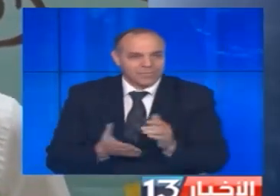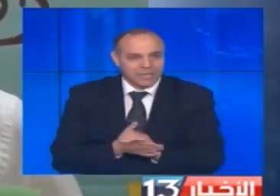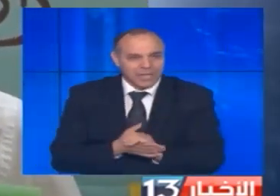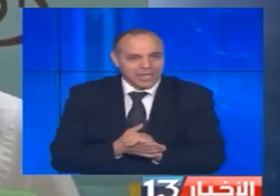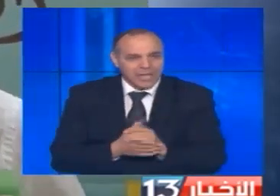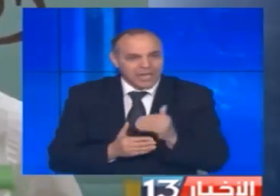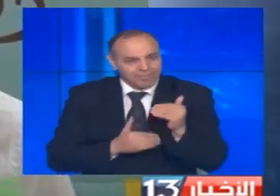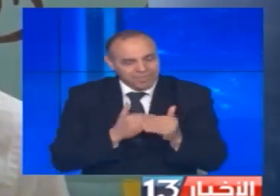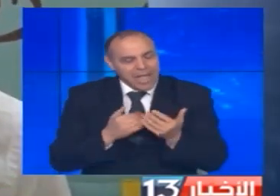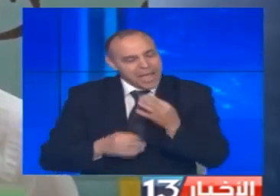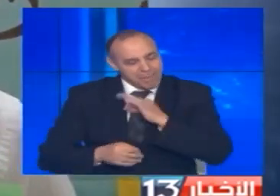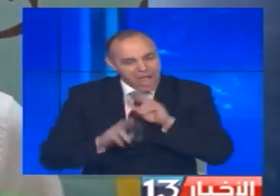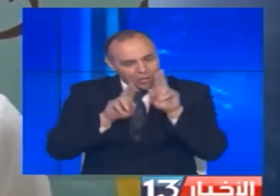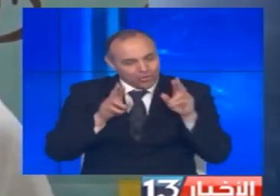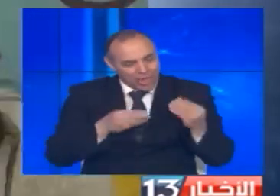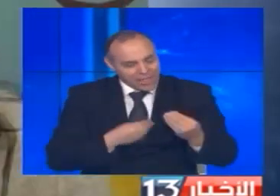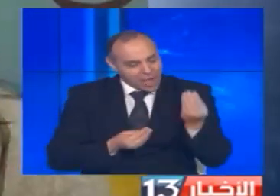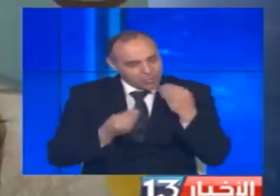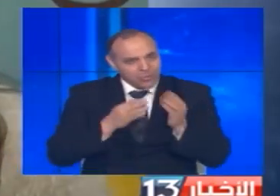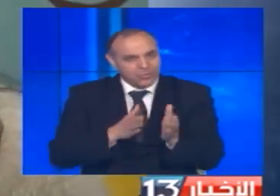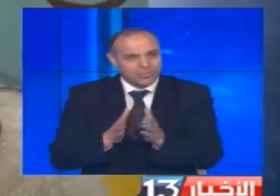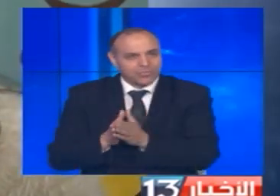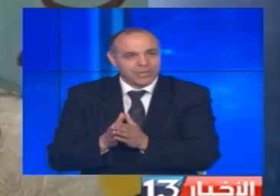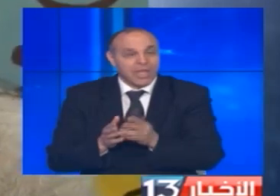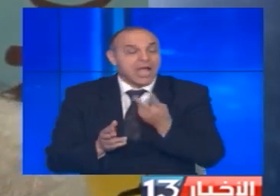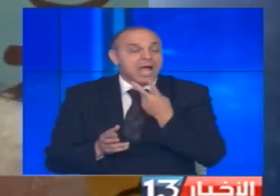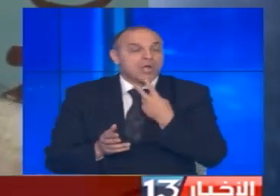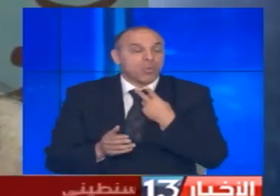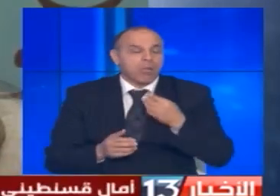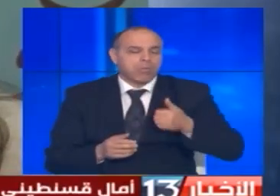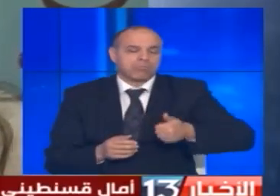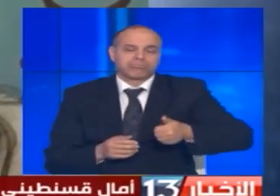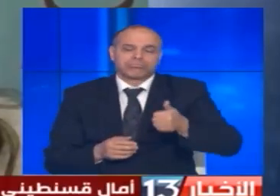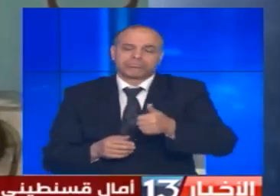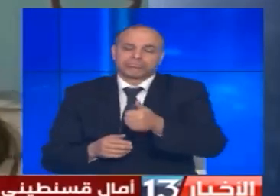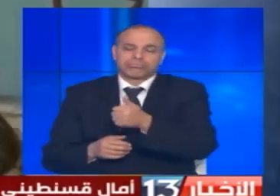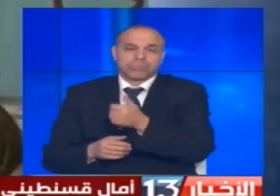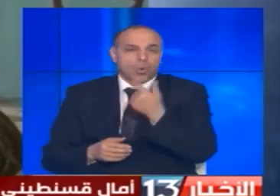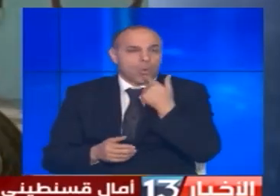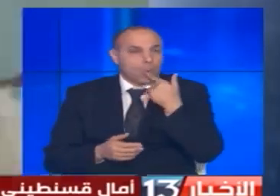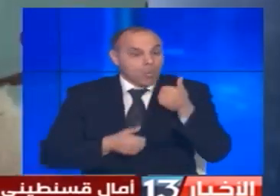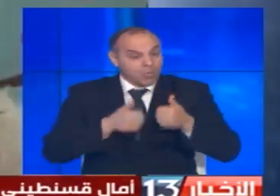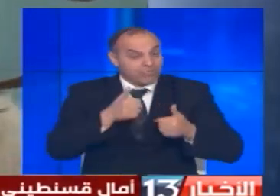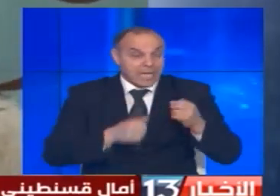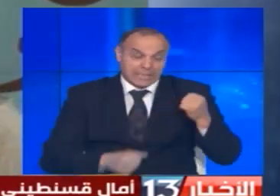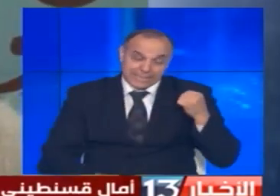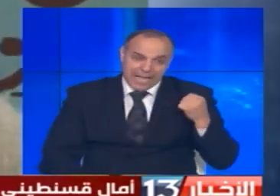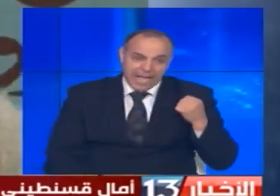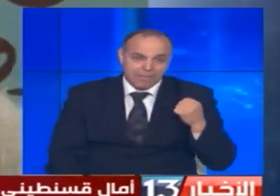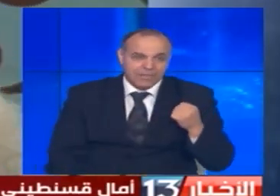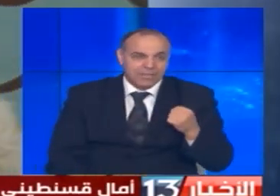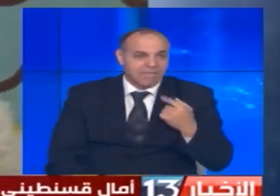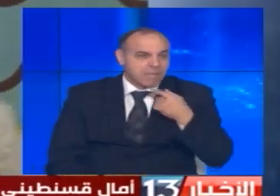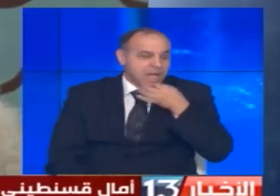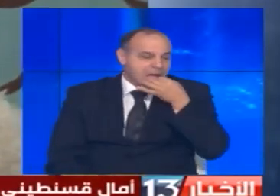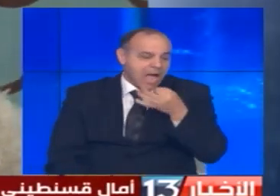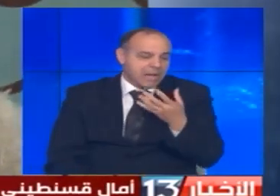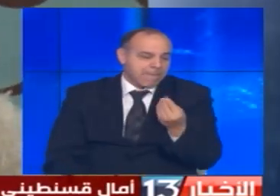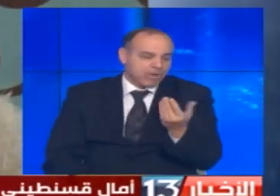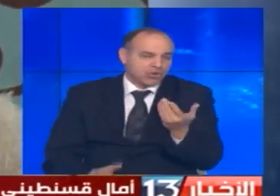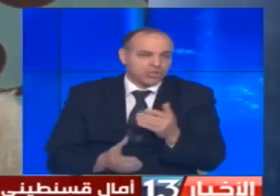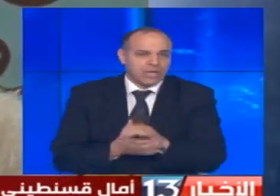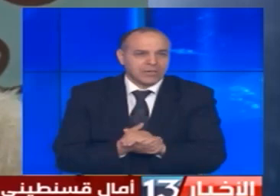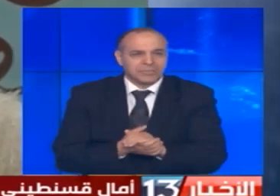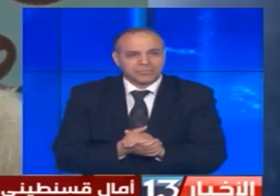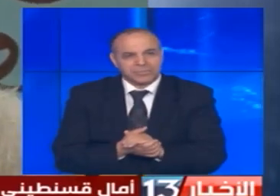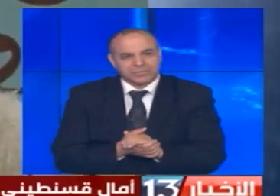واحد هكا يربح شهاده وتجربه. لهم اصوات طياره بالحق، منافسه قويه، كلهم اغاني حلوه نتاع